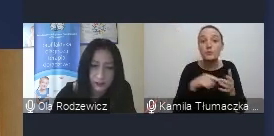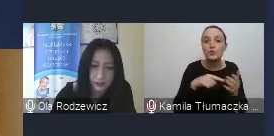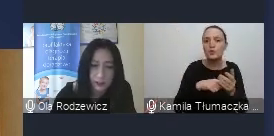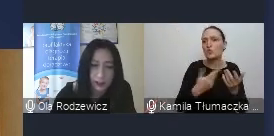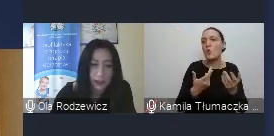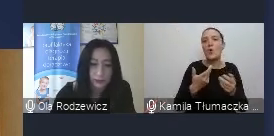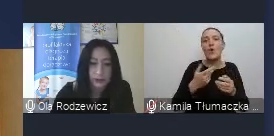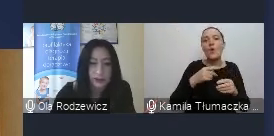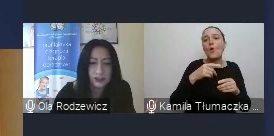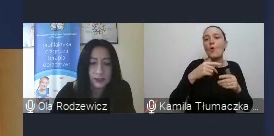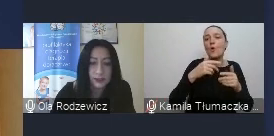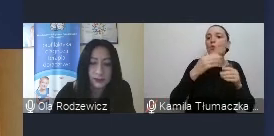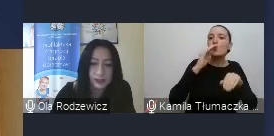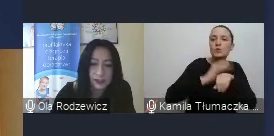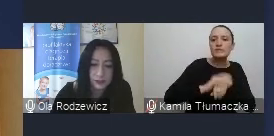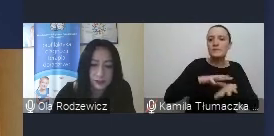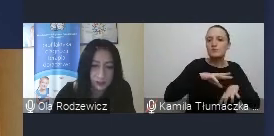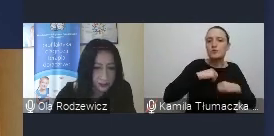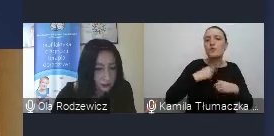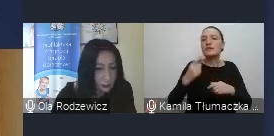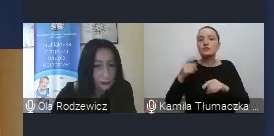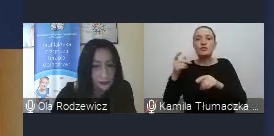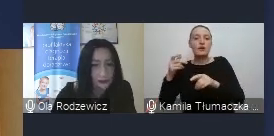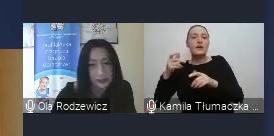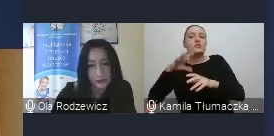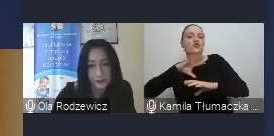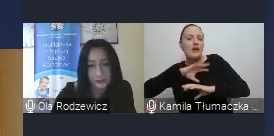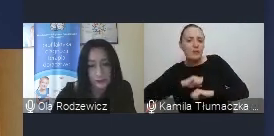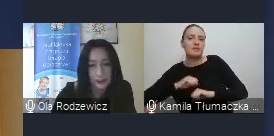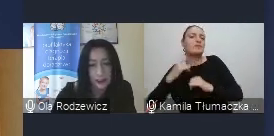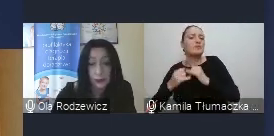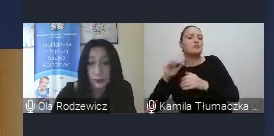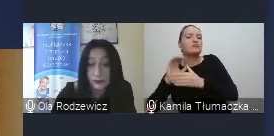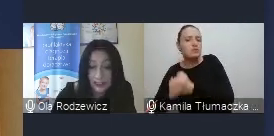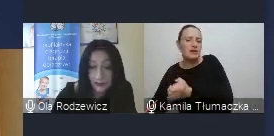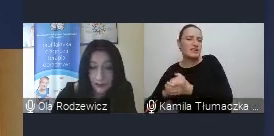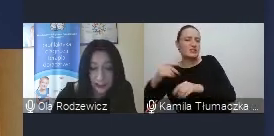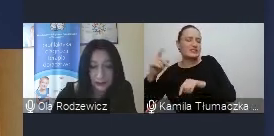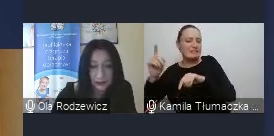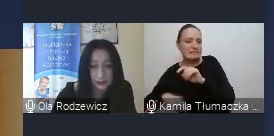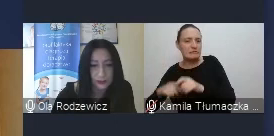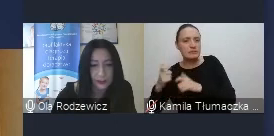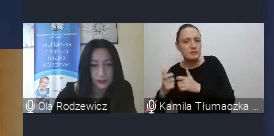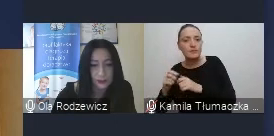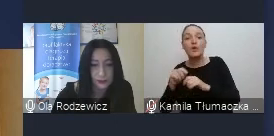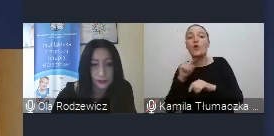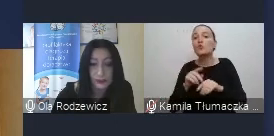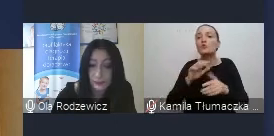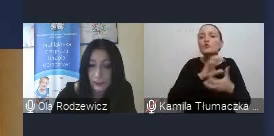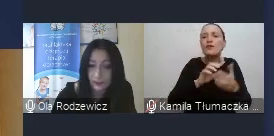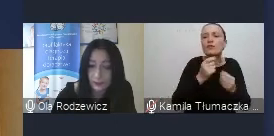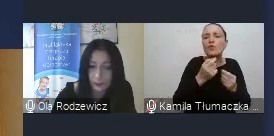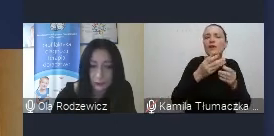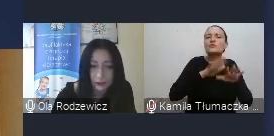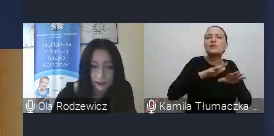fałszywych przyjaciół. To doceniać piękno i znajdować w innych to, co najlepsze. To pozostawić świat odrobinę lepszym, czy to